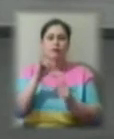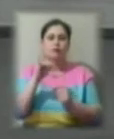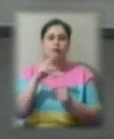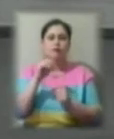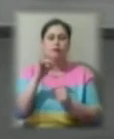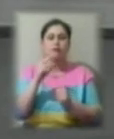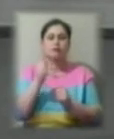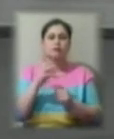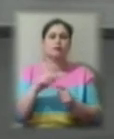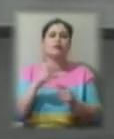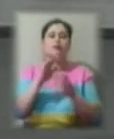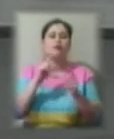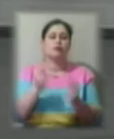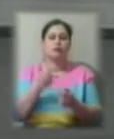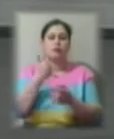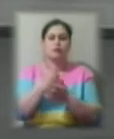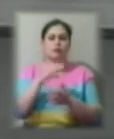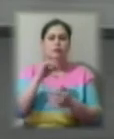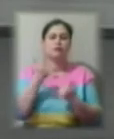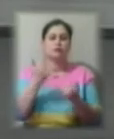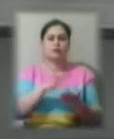Краєвської. Коротко про головні теми випуску.